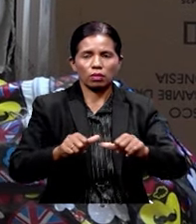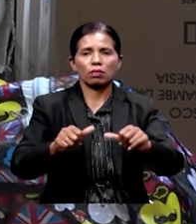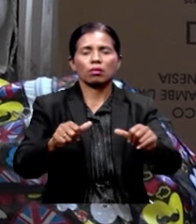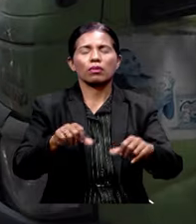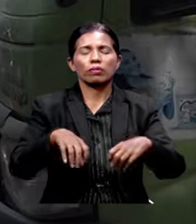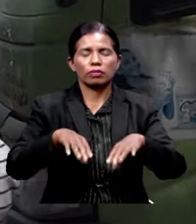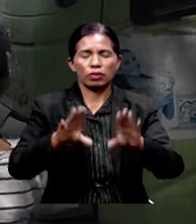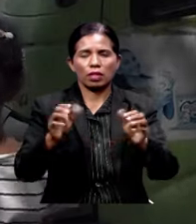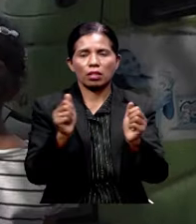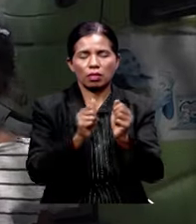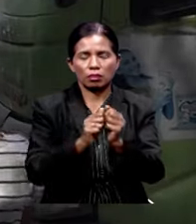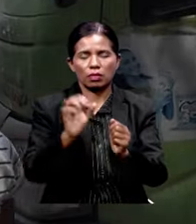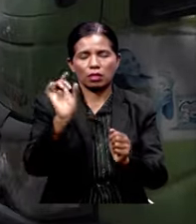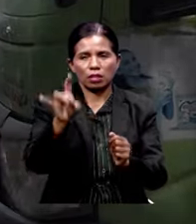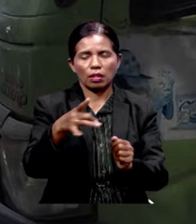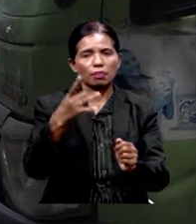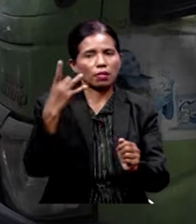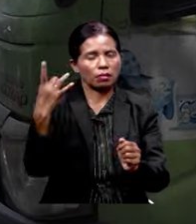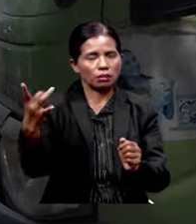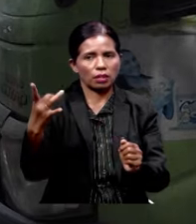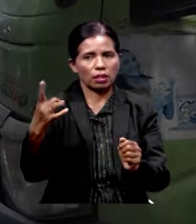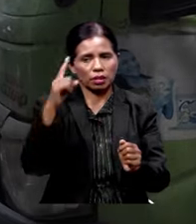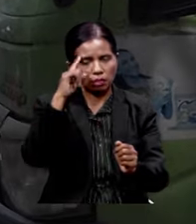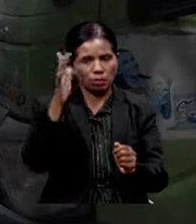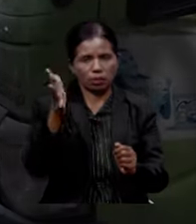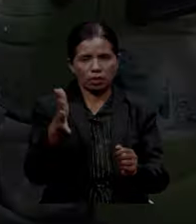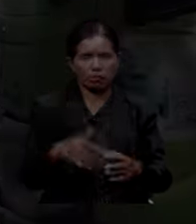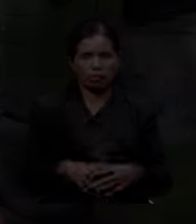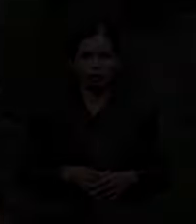sa nolo resin walo centavos lima nolo. Lauro Saver, Lamberto da Silva, GMN.